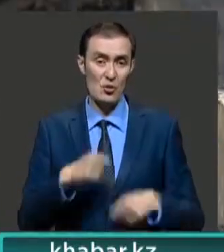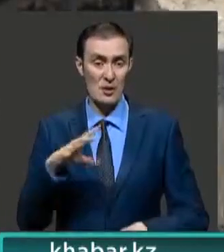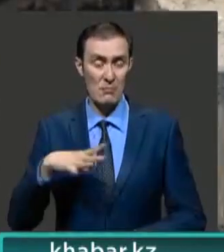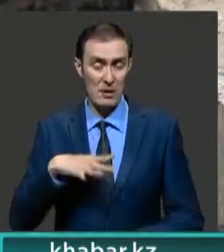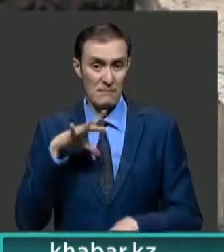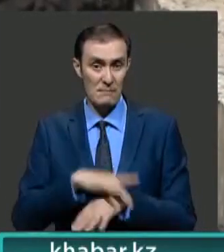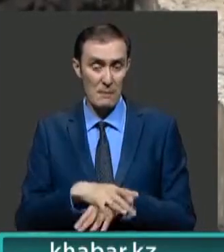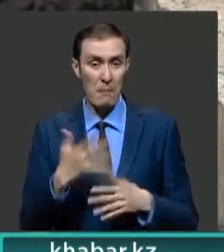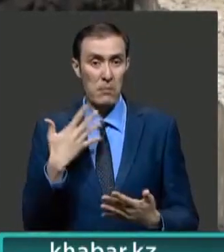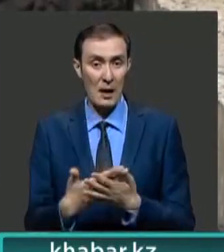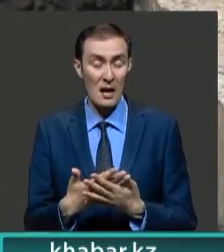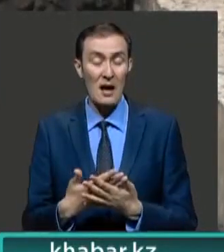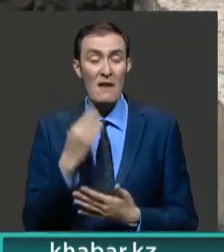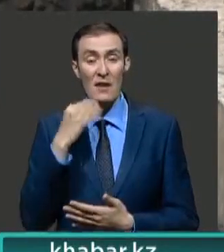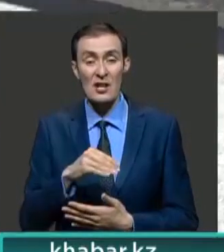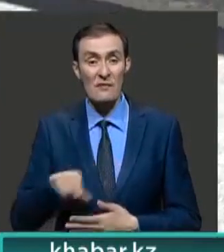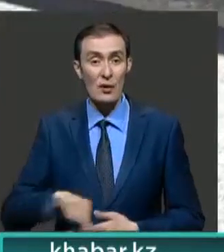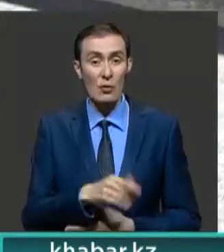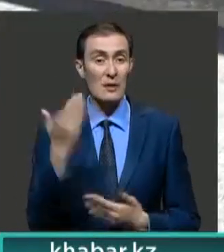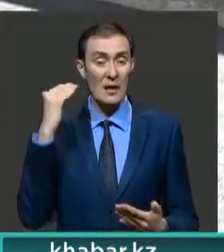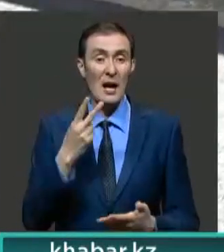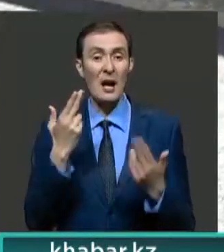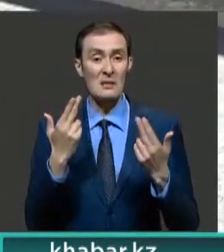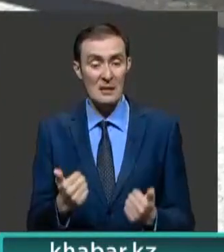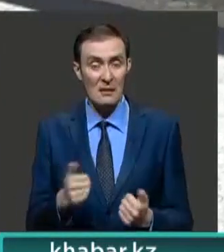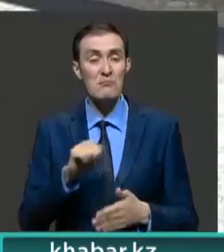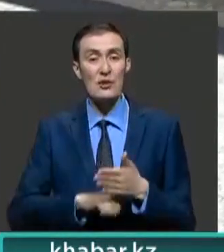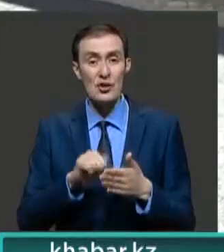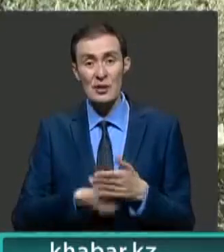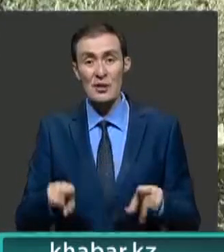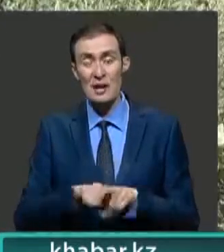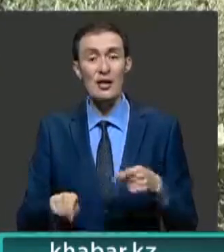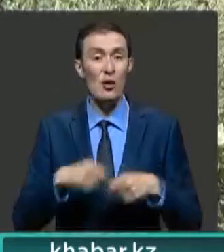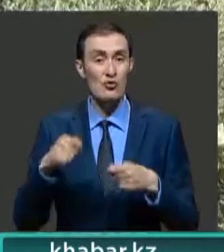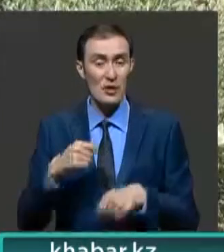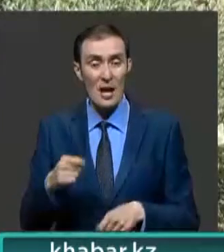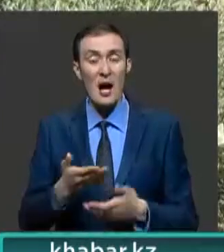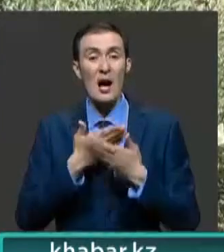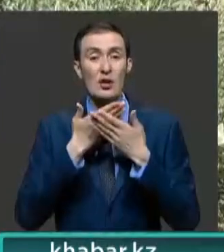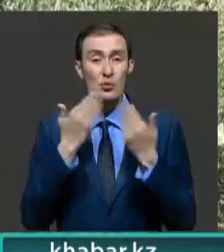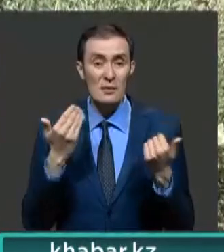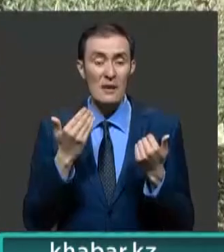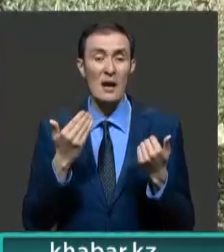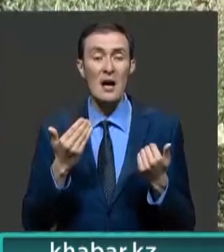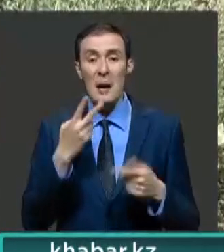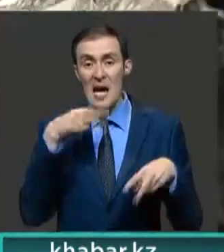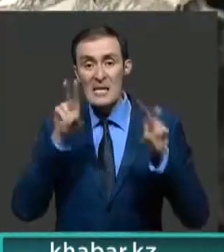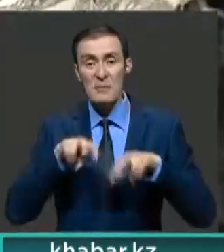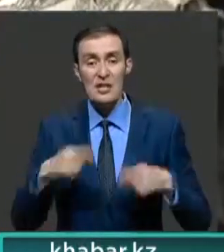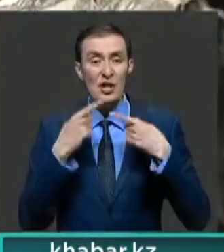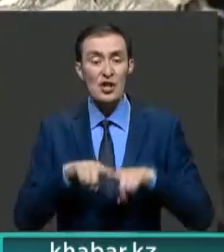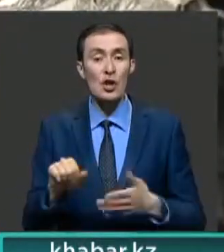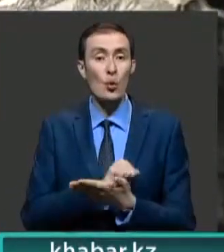В Национальном центре качества дорожных активов тогда констатировали, причина подобных нарушений в отсутствии прохождения экспертизы